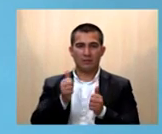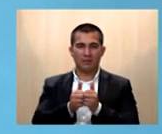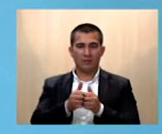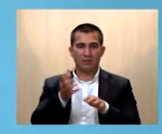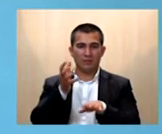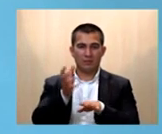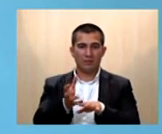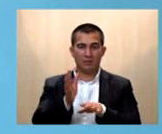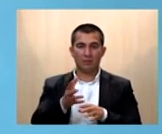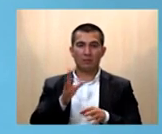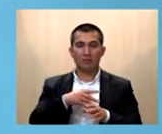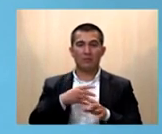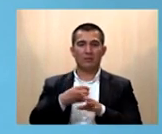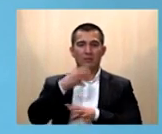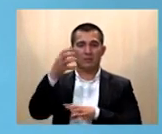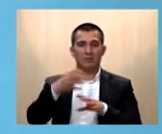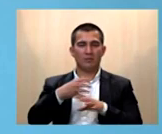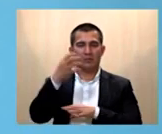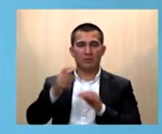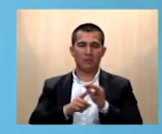usti qismi bilan tepishga harakat qilamiz.